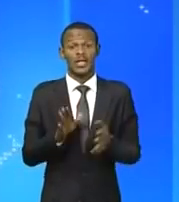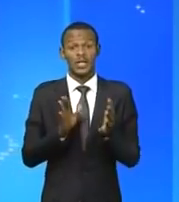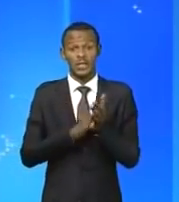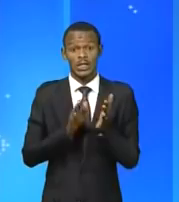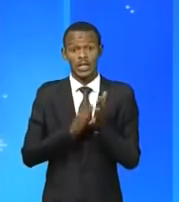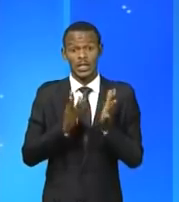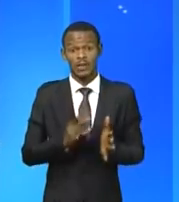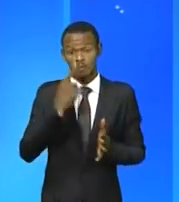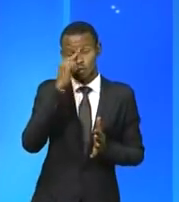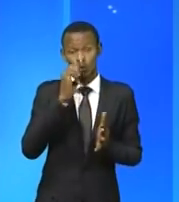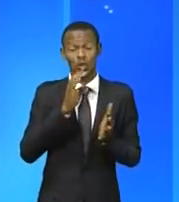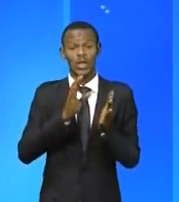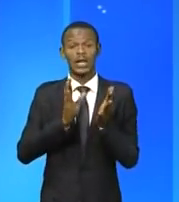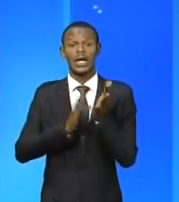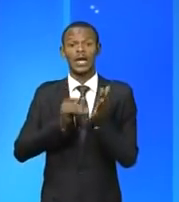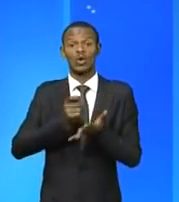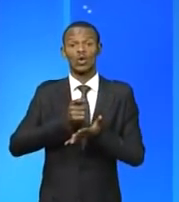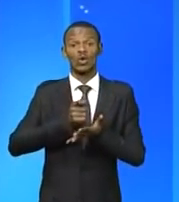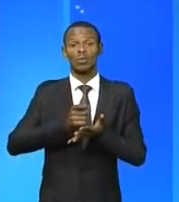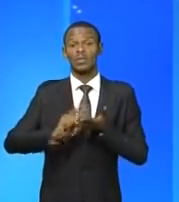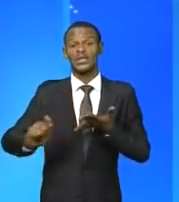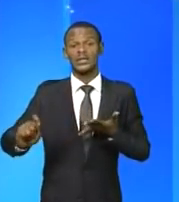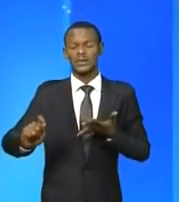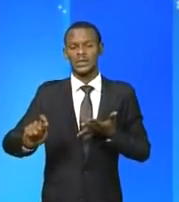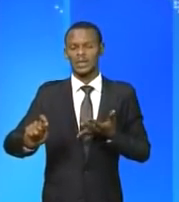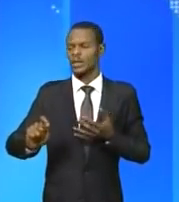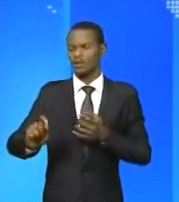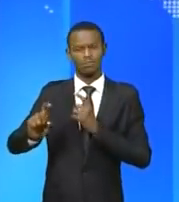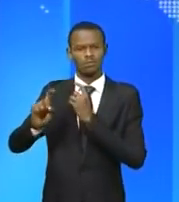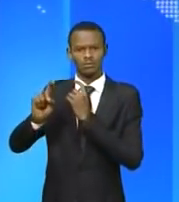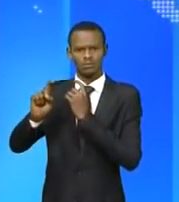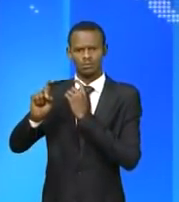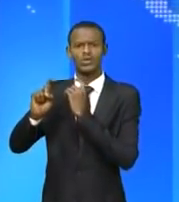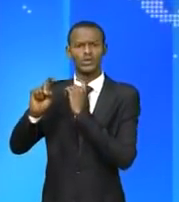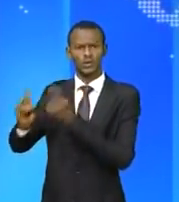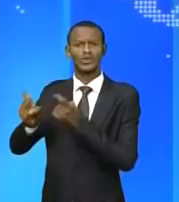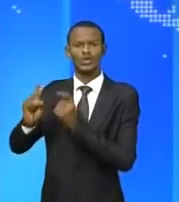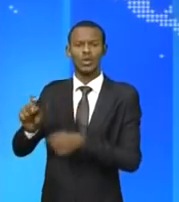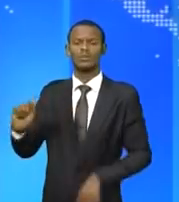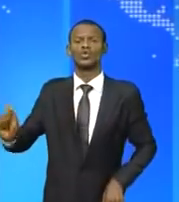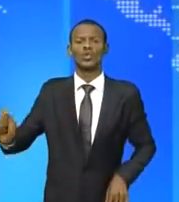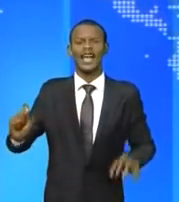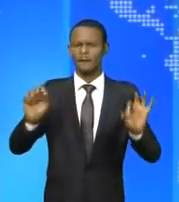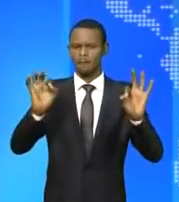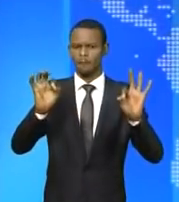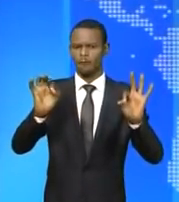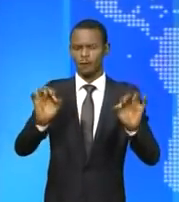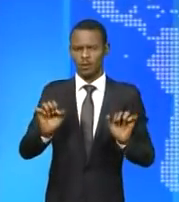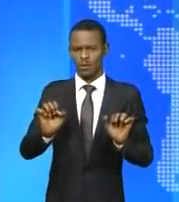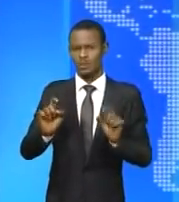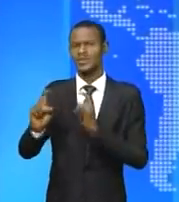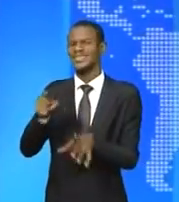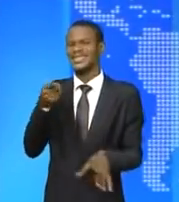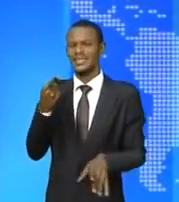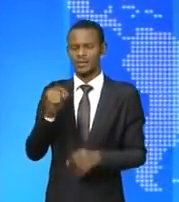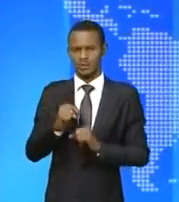primaire Saint-Kizito de Kingabwa ont bénéficié de nouvelles latrines construites par le président ad intérim de l'UDPS, l'honorable